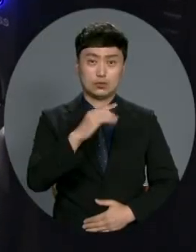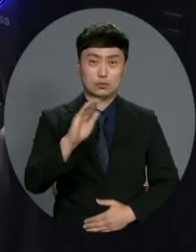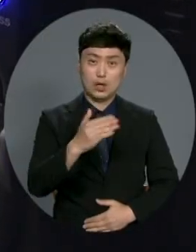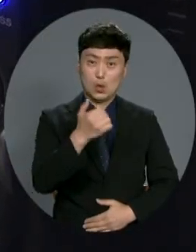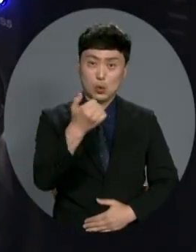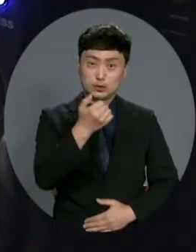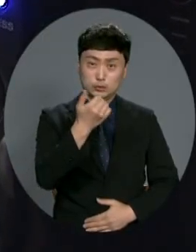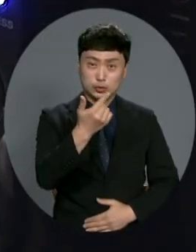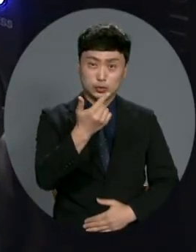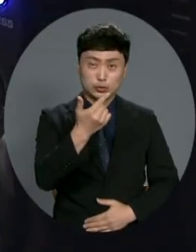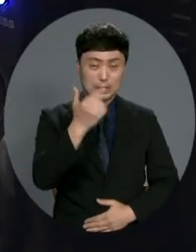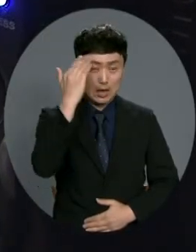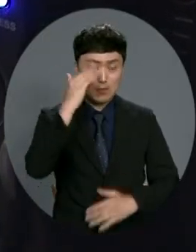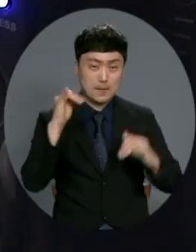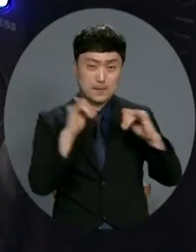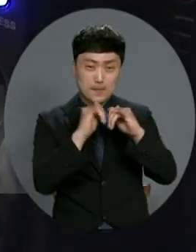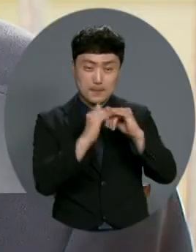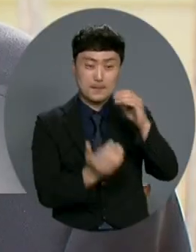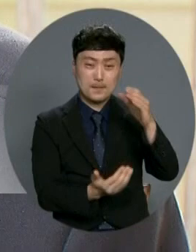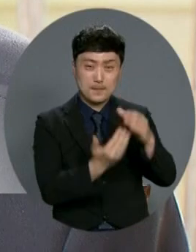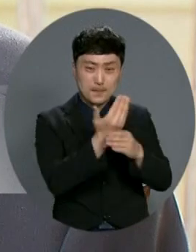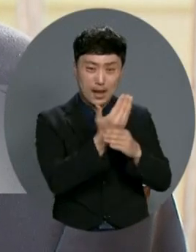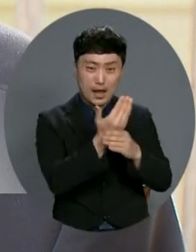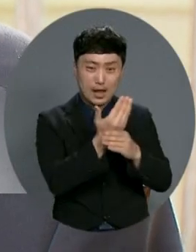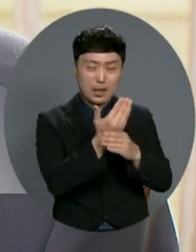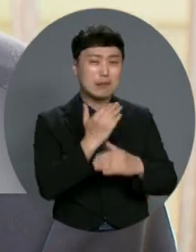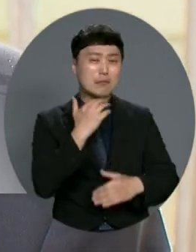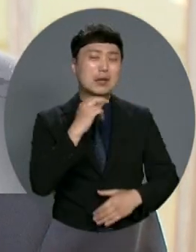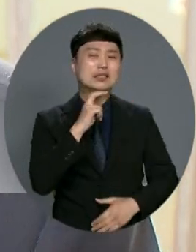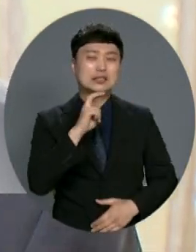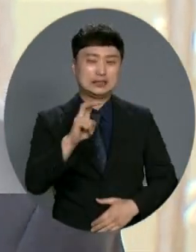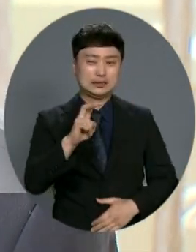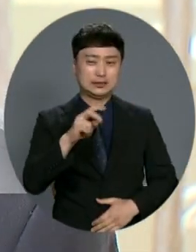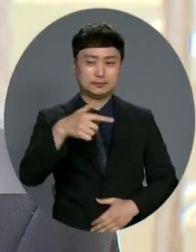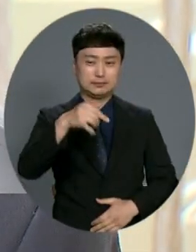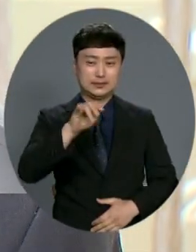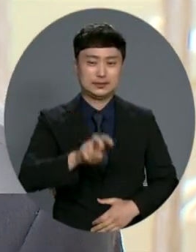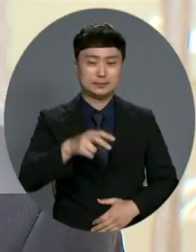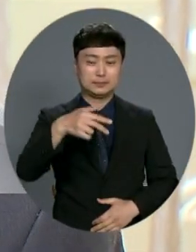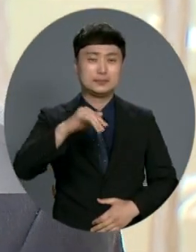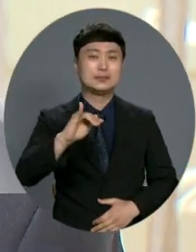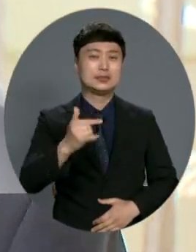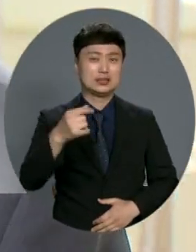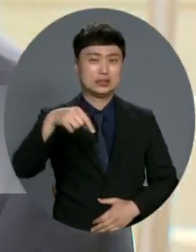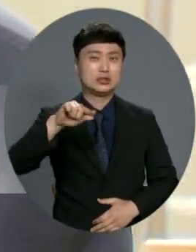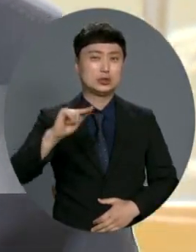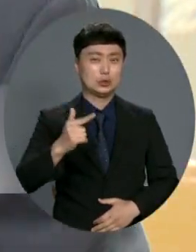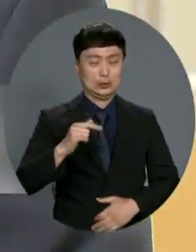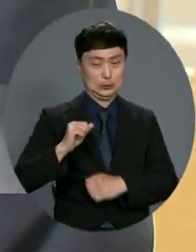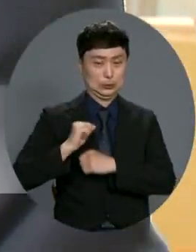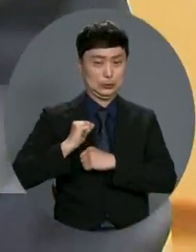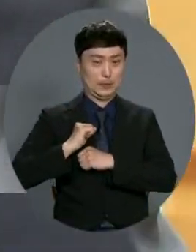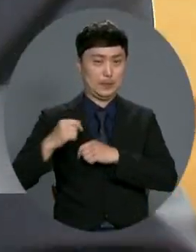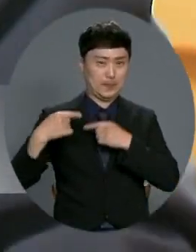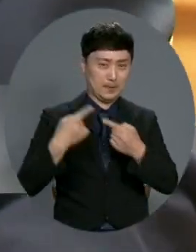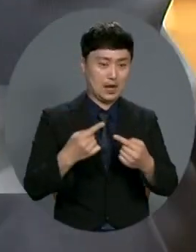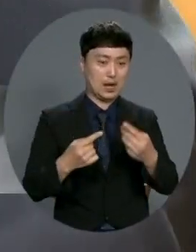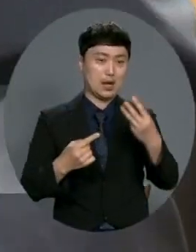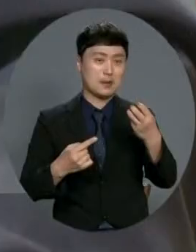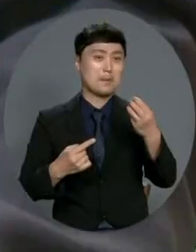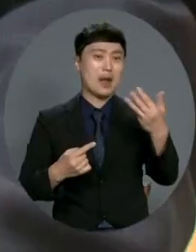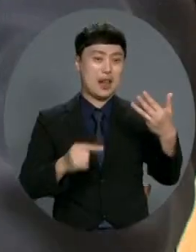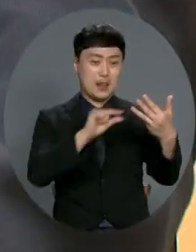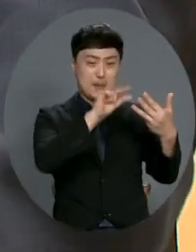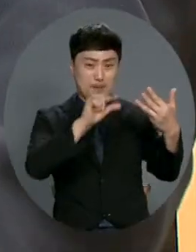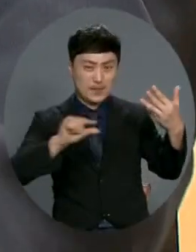1950년 한국전쟁이 발발했을 때 약관 20살의 김진원 씨는 국군으로 38선을 지키고 있었습니다.